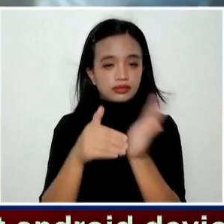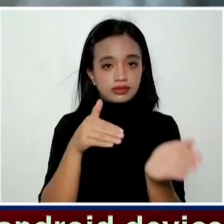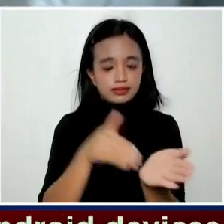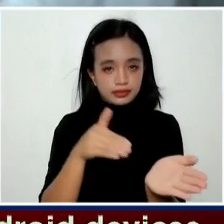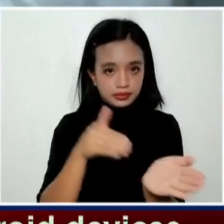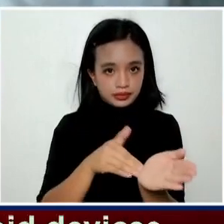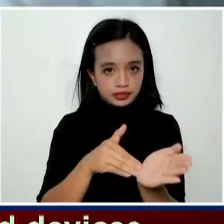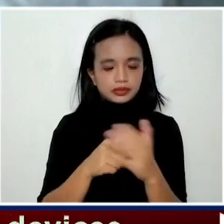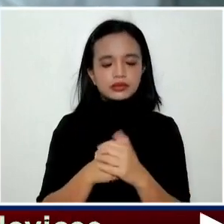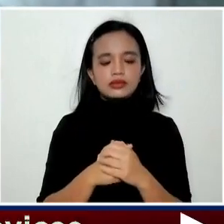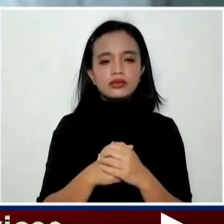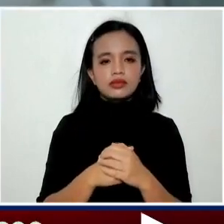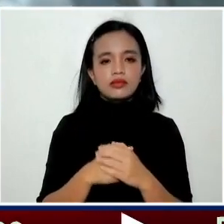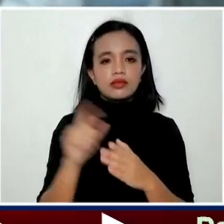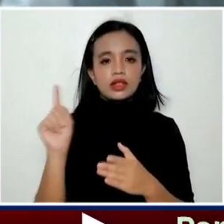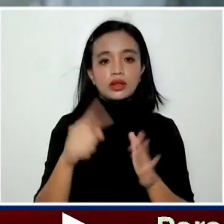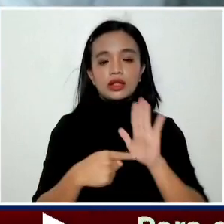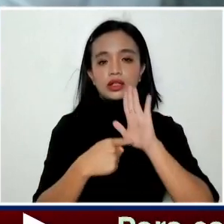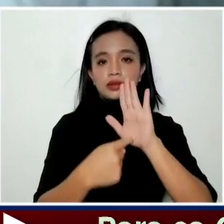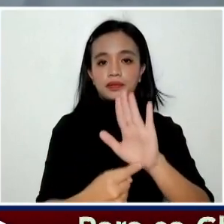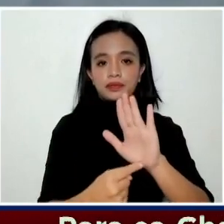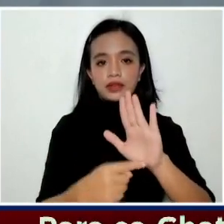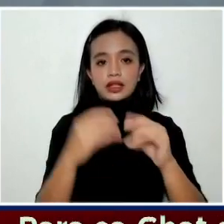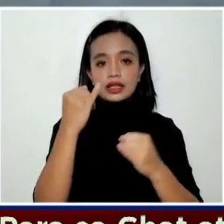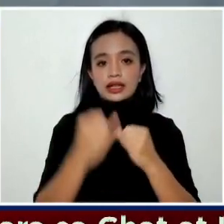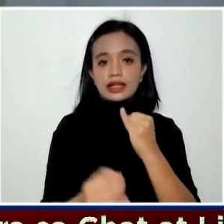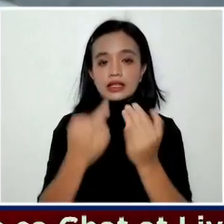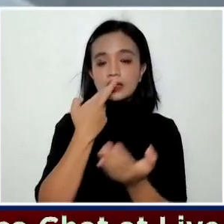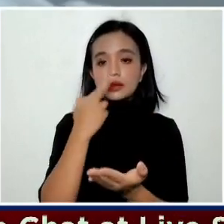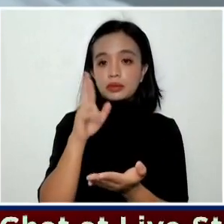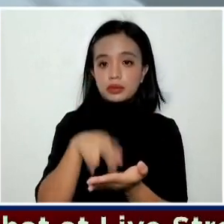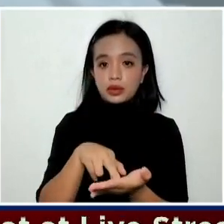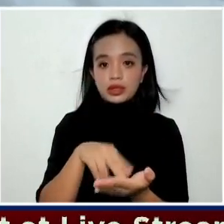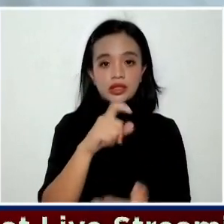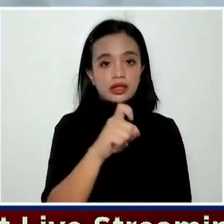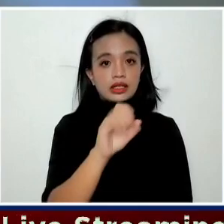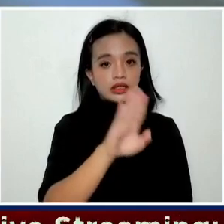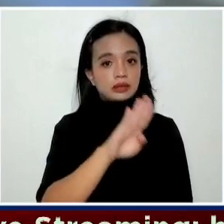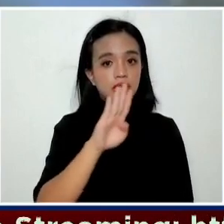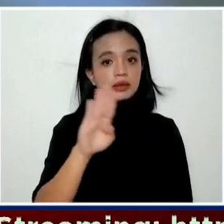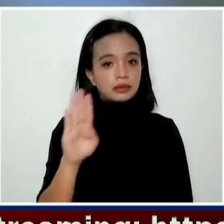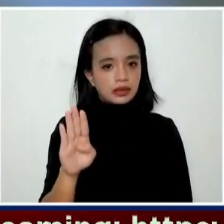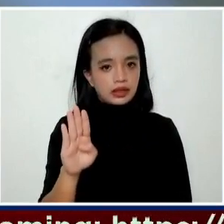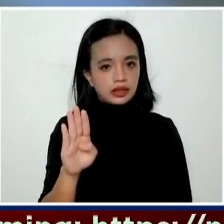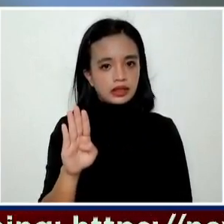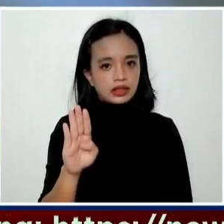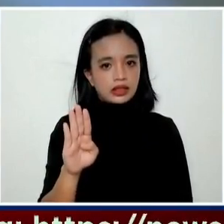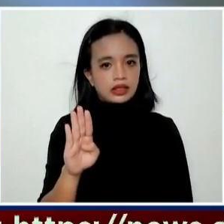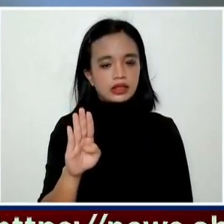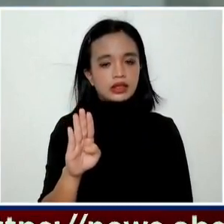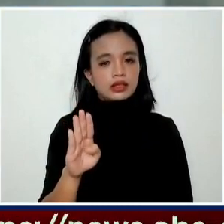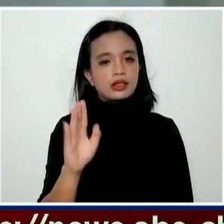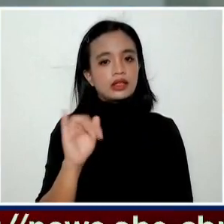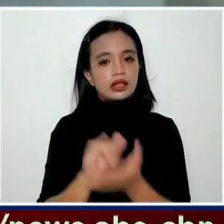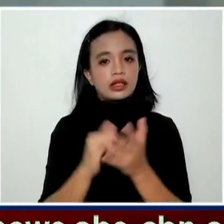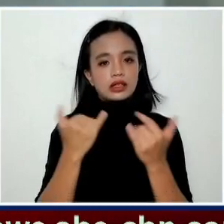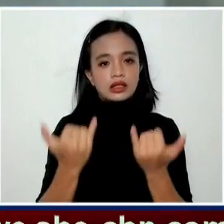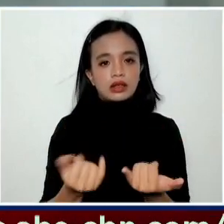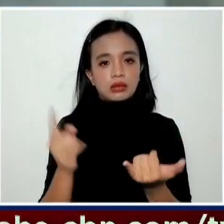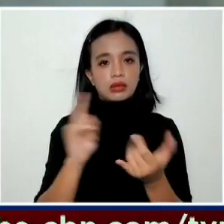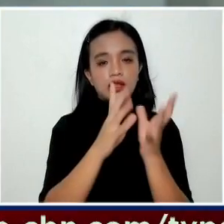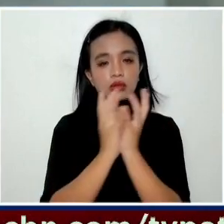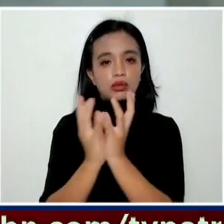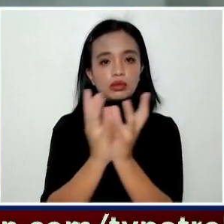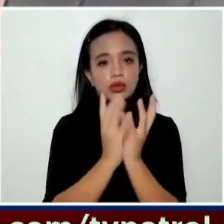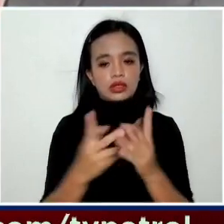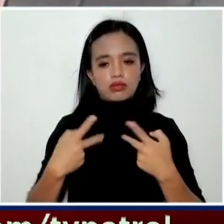Solante, ipinakikita lang ng pinakahuling report ng XBB sublineage ang nasa likod ng kasalukuyang community transmission